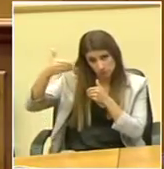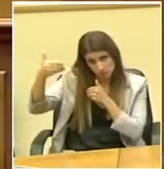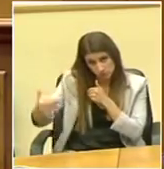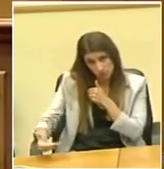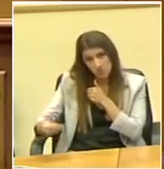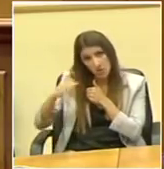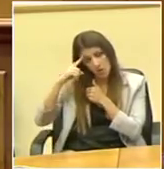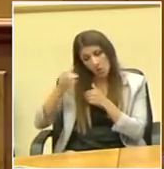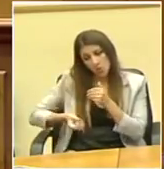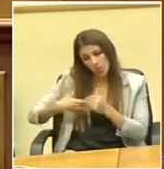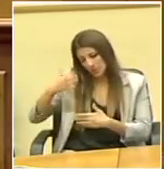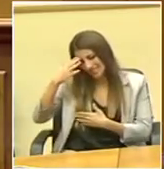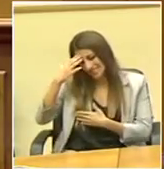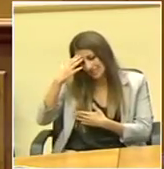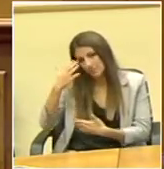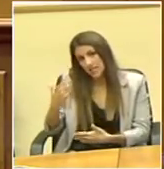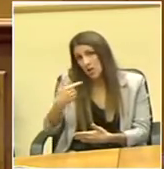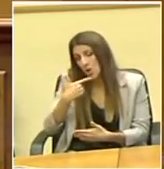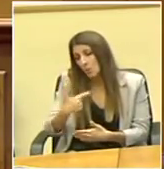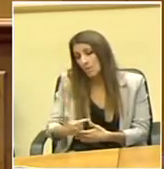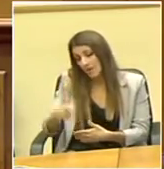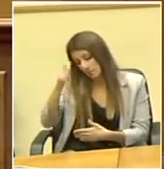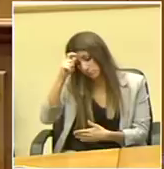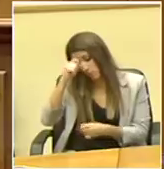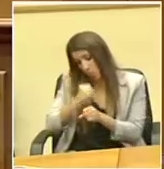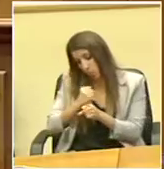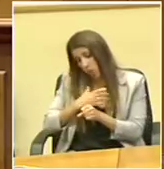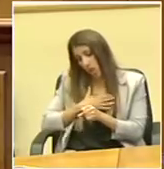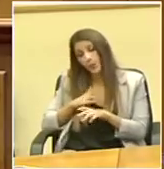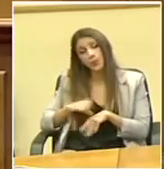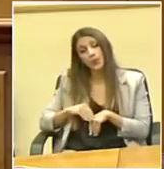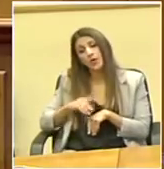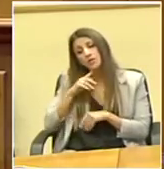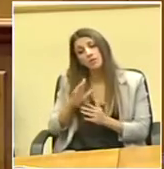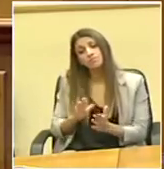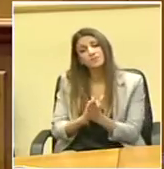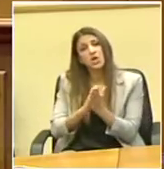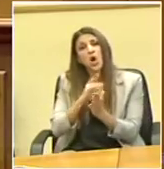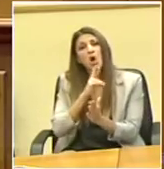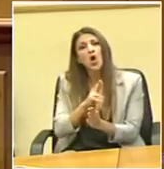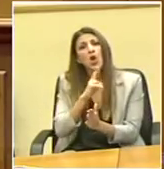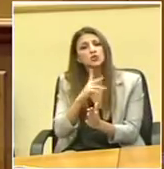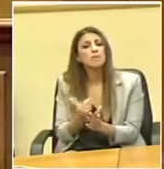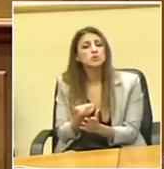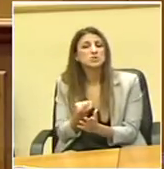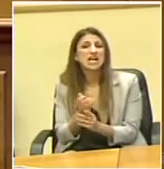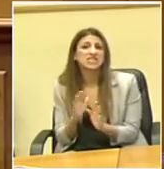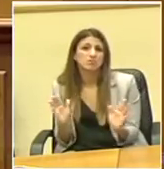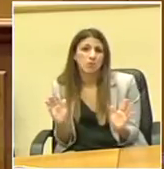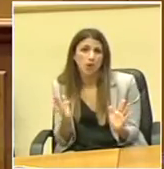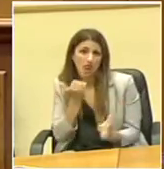τιμή που μου κάνανε να μου πούνε συγχαρητήρια για την διαχείριση της ελληνικής γλώσσας, ο κύριος